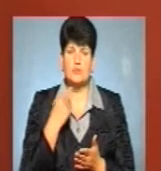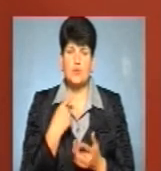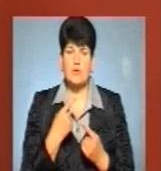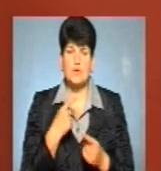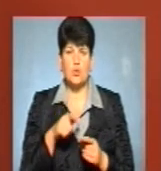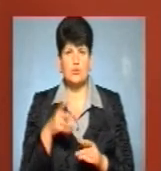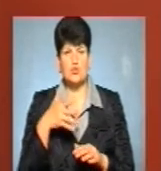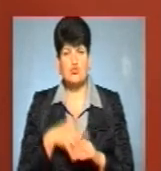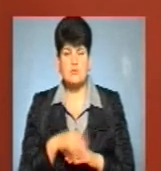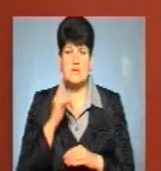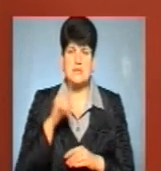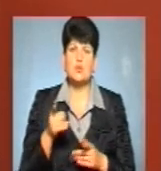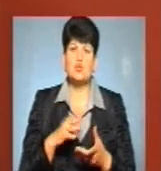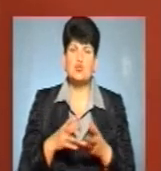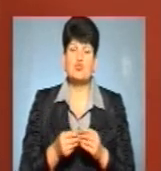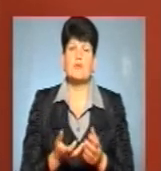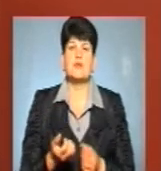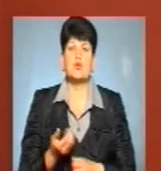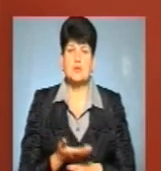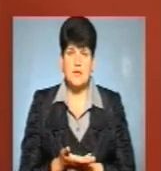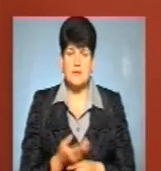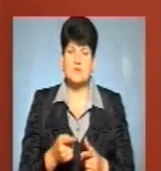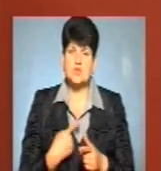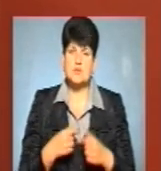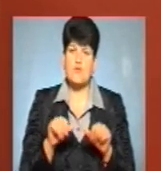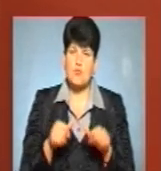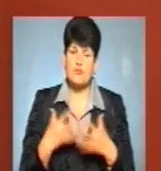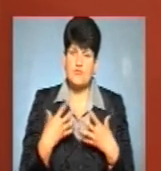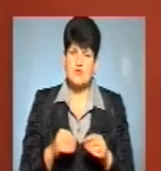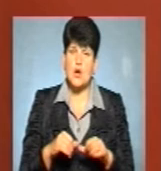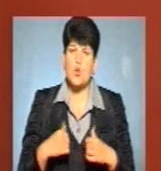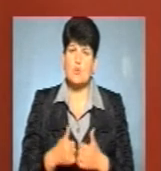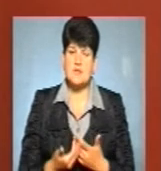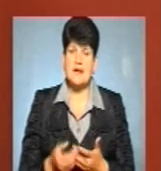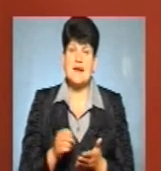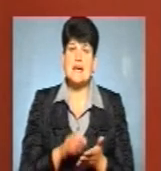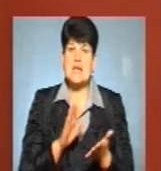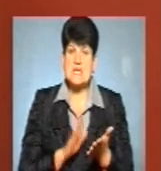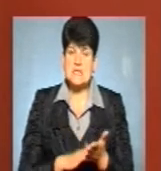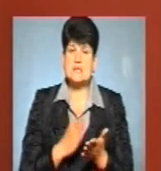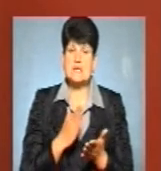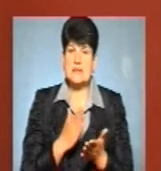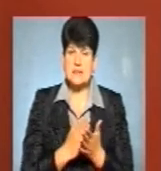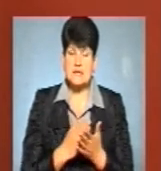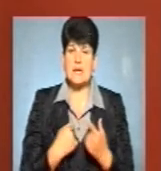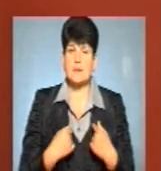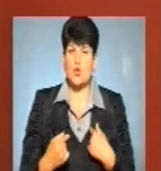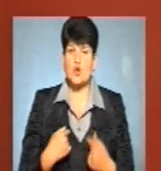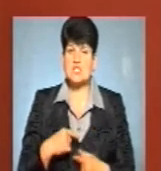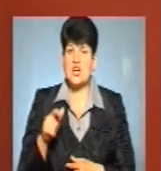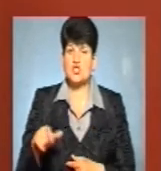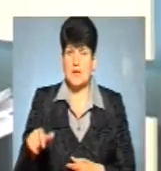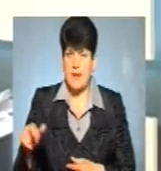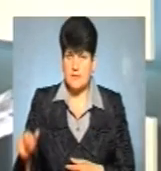будуть розуміти і знати, яку суму вони отримують? Зокрема, чи сформовані вже комісії? Реєстри, є реєстри постраждалих, в